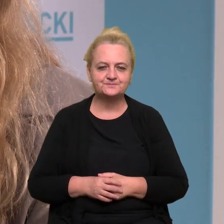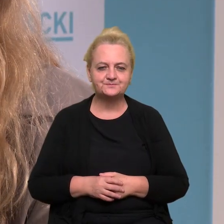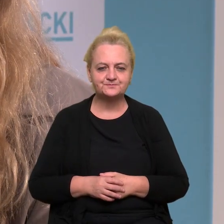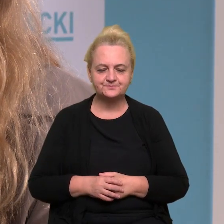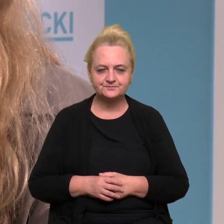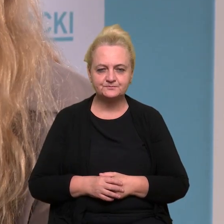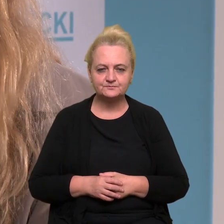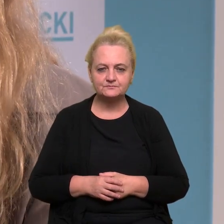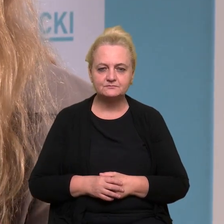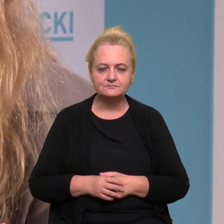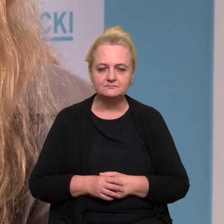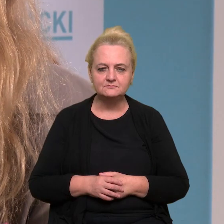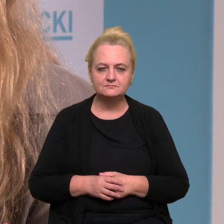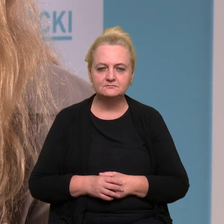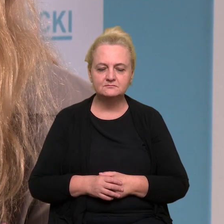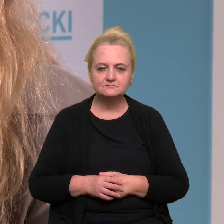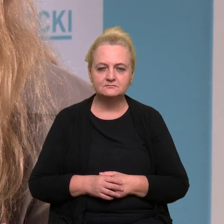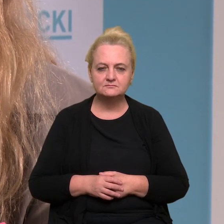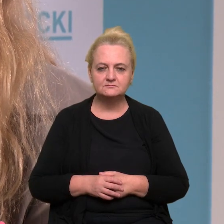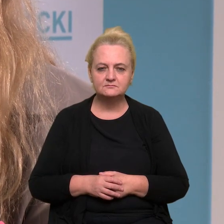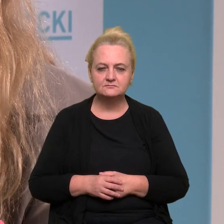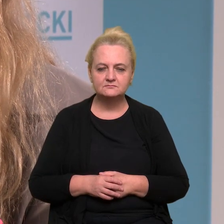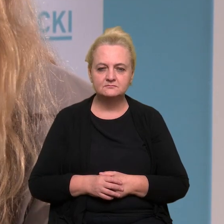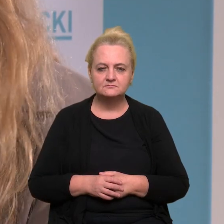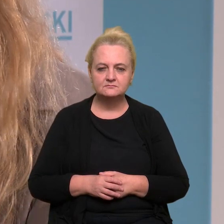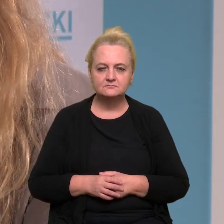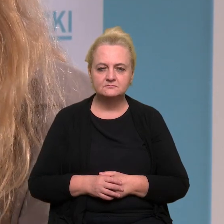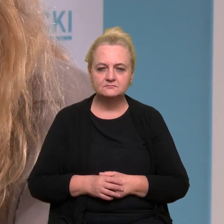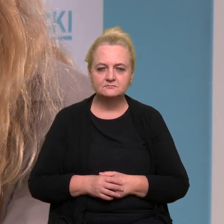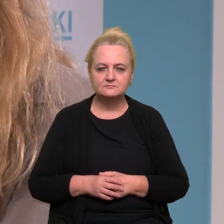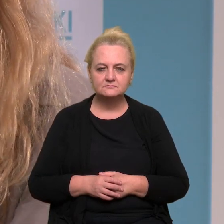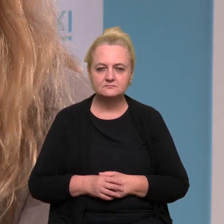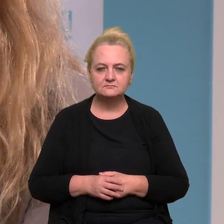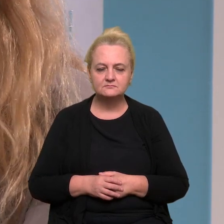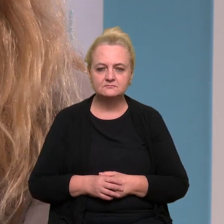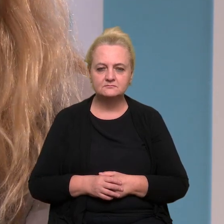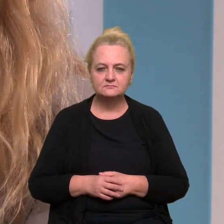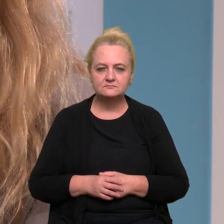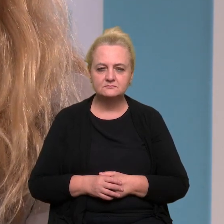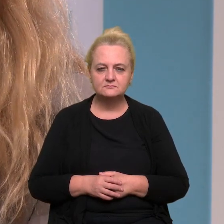I